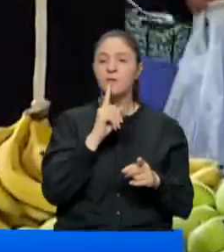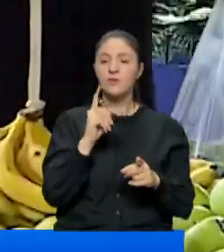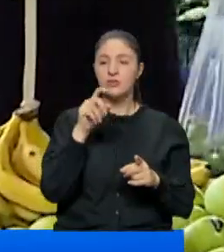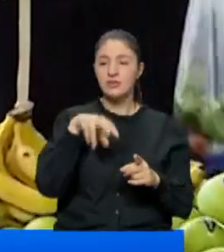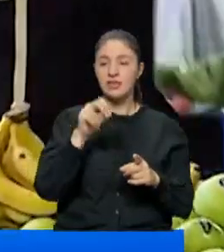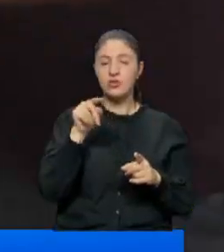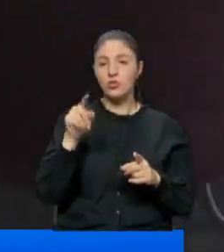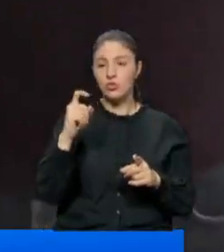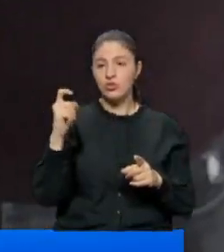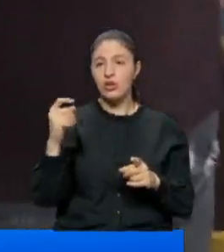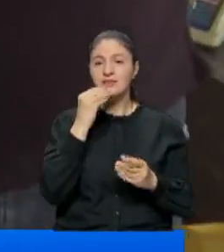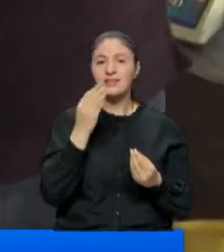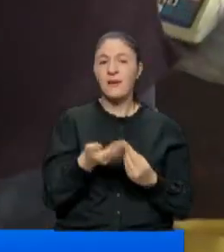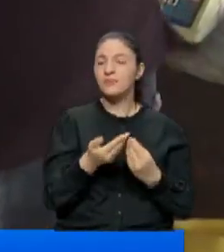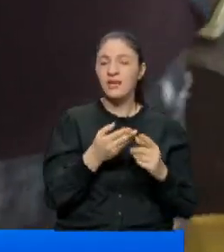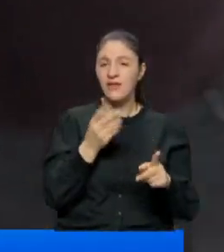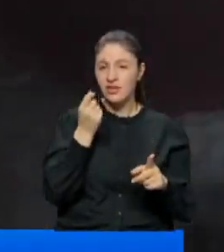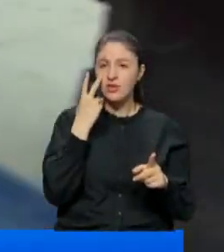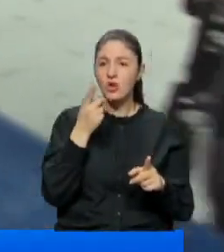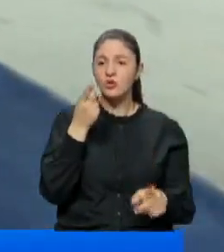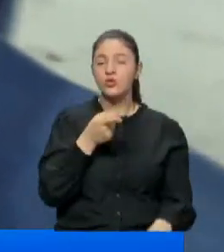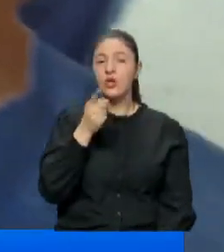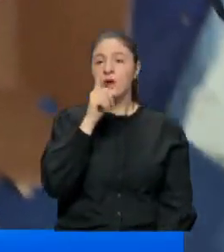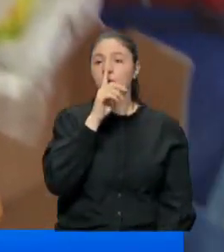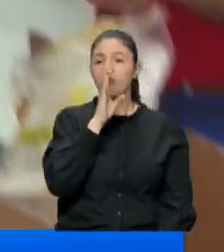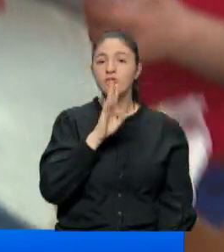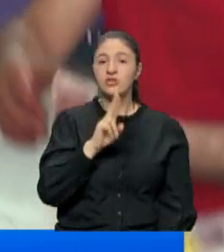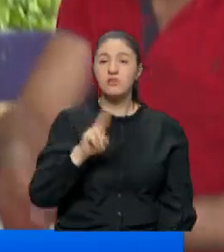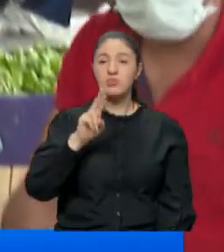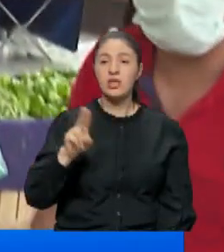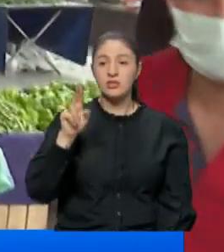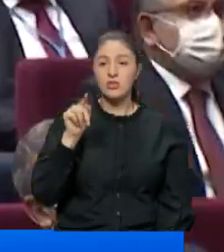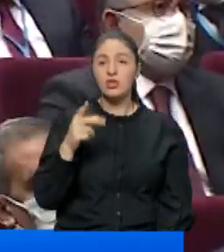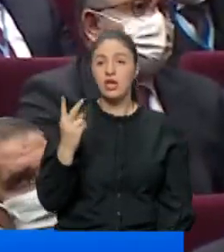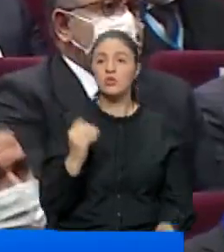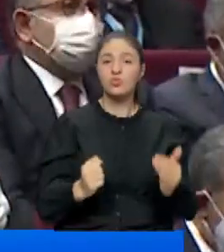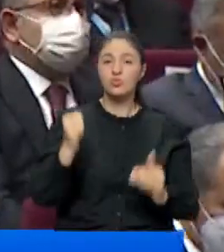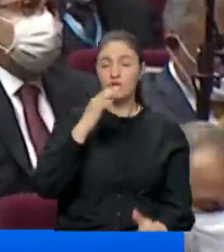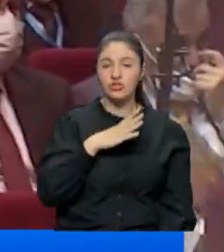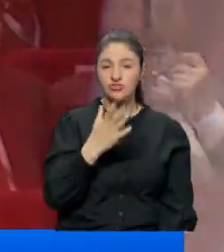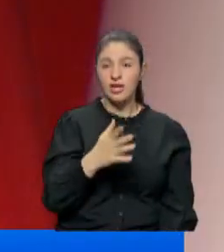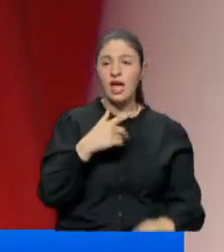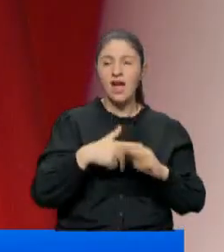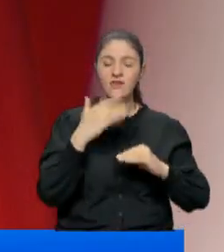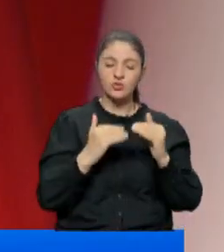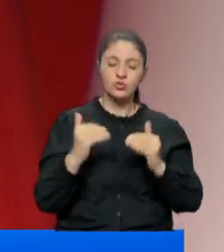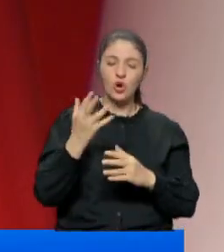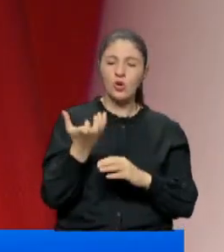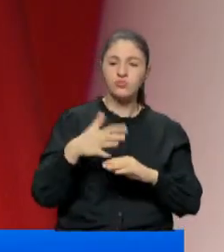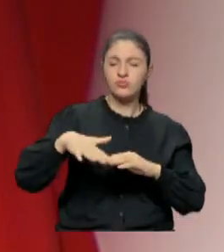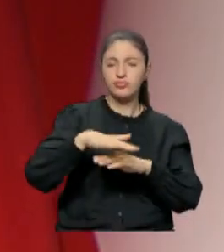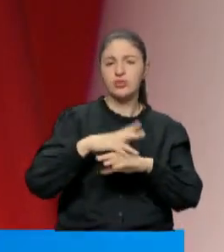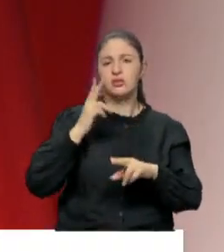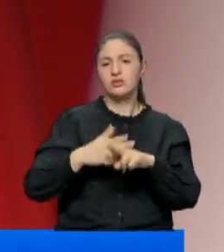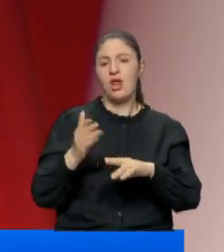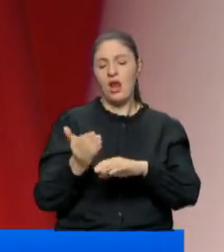99 sebze fiyatlarında da yüzde 477 virgül ikilik Yükseliş var enflasyon bir köprüde